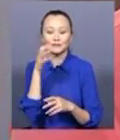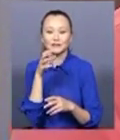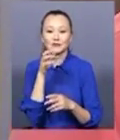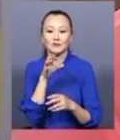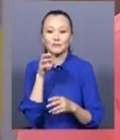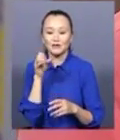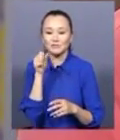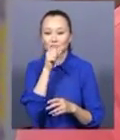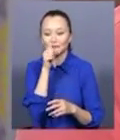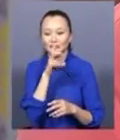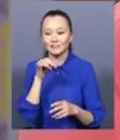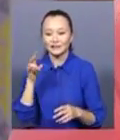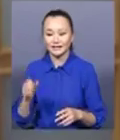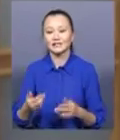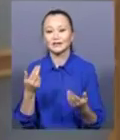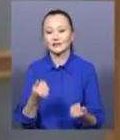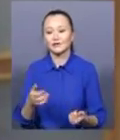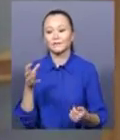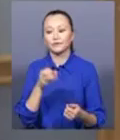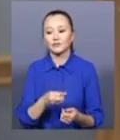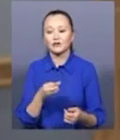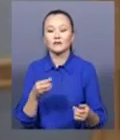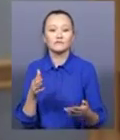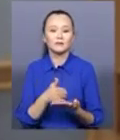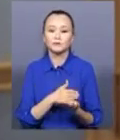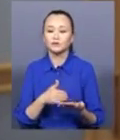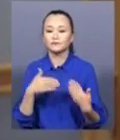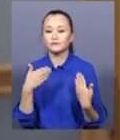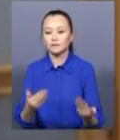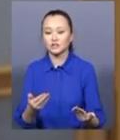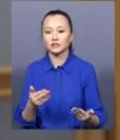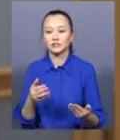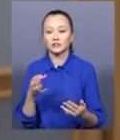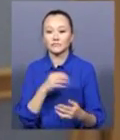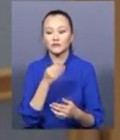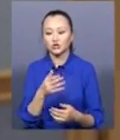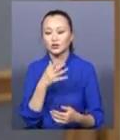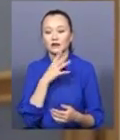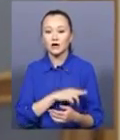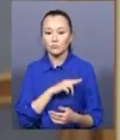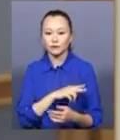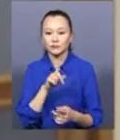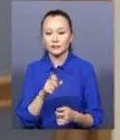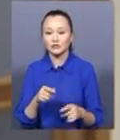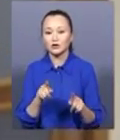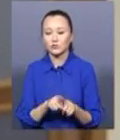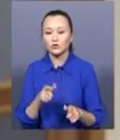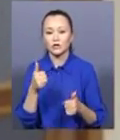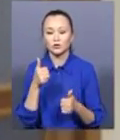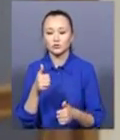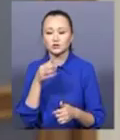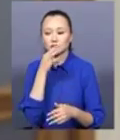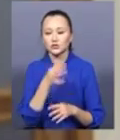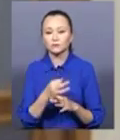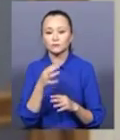оперной певицы у Нины Жмеринецкой. Ну, а вообще, вот в вашей работе за такой хороший, скажем